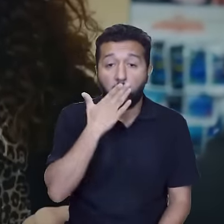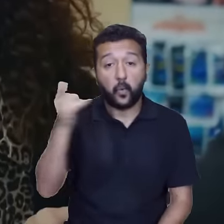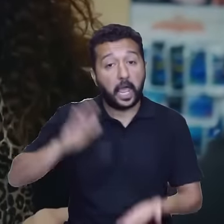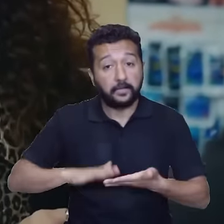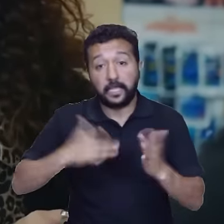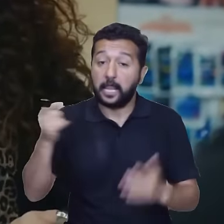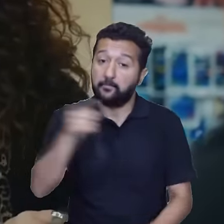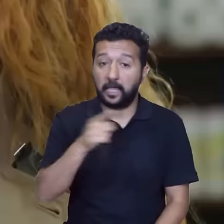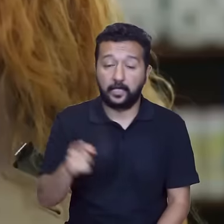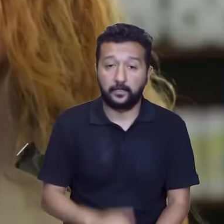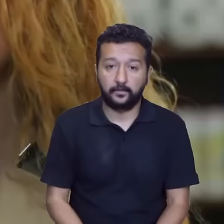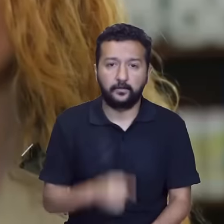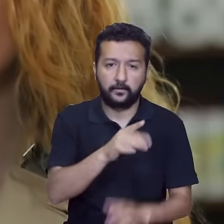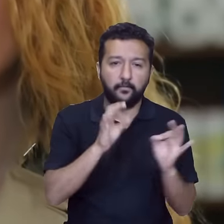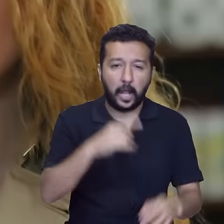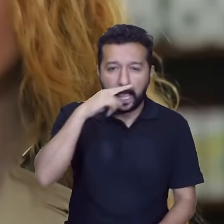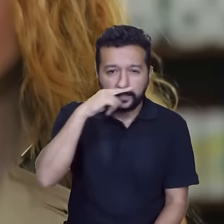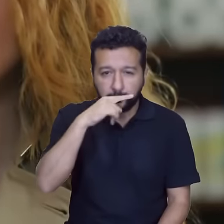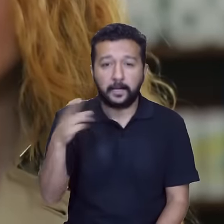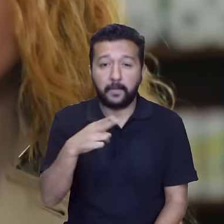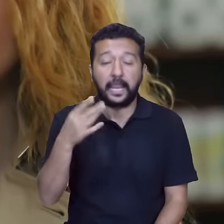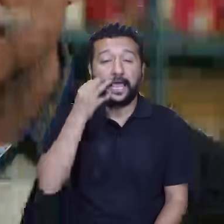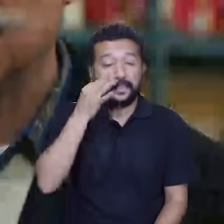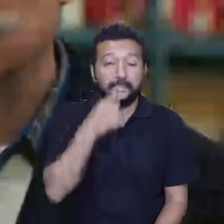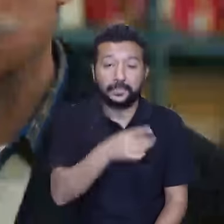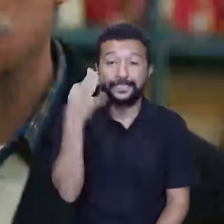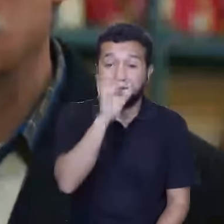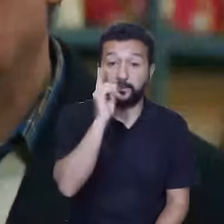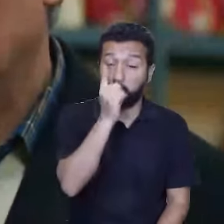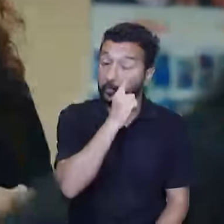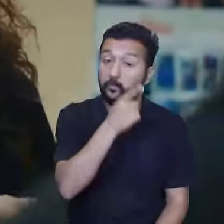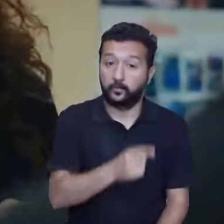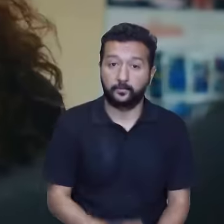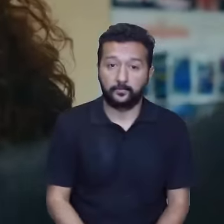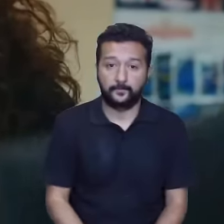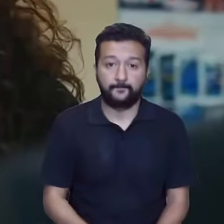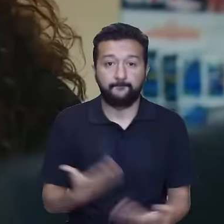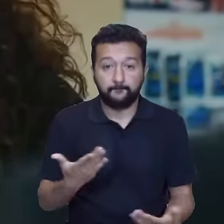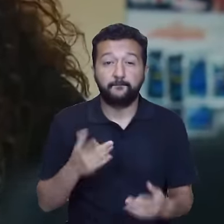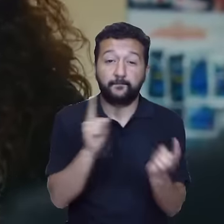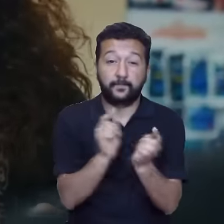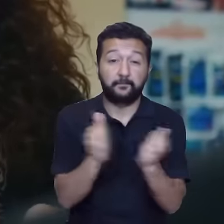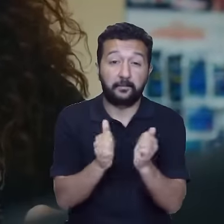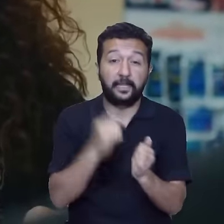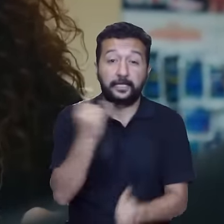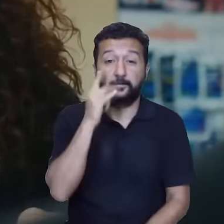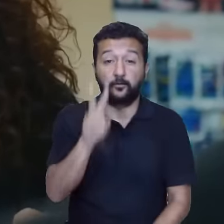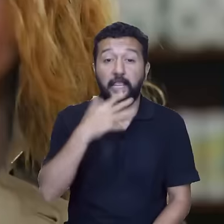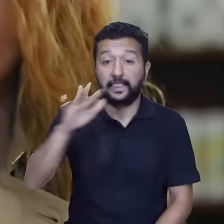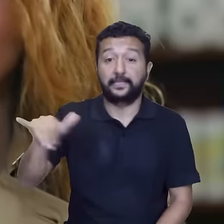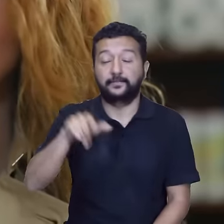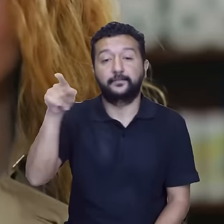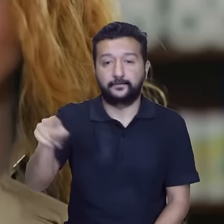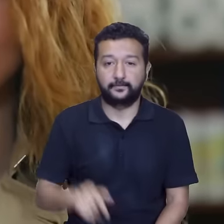okuldan arkadaşıymış galiba. Böyle esmer, balık etinde, yeşil gözlü. Sarmaş dolaş görmüşler